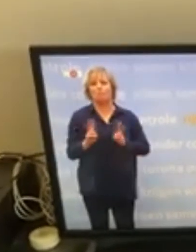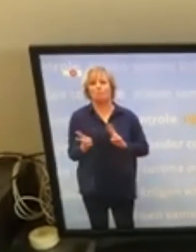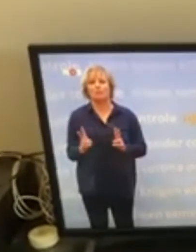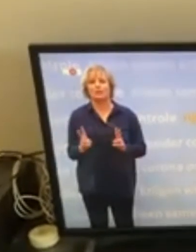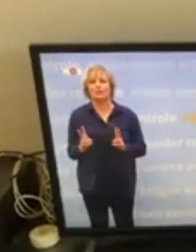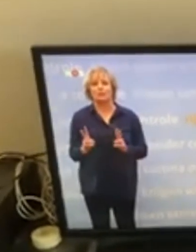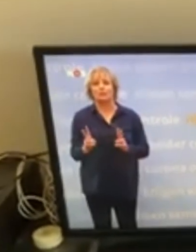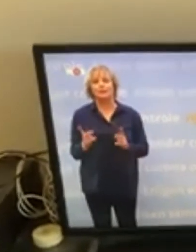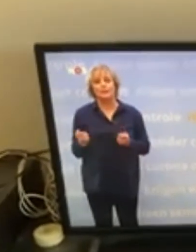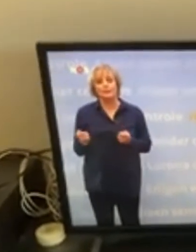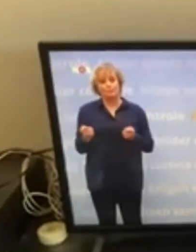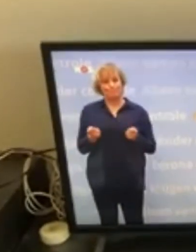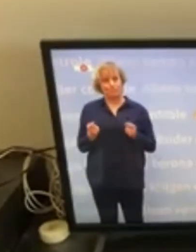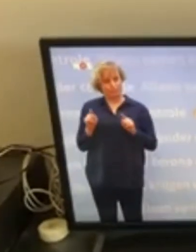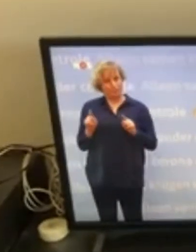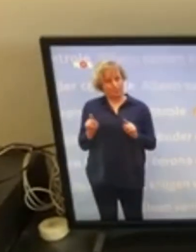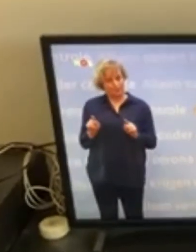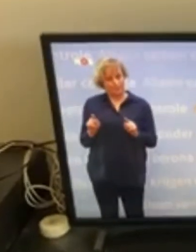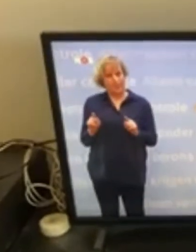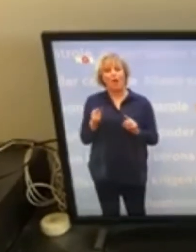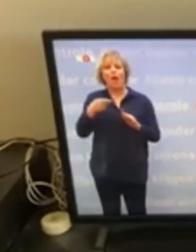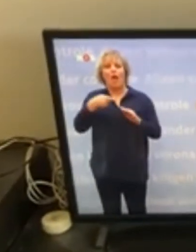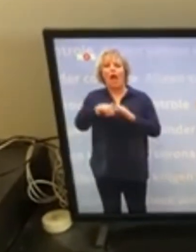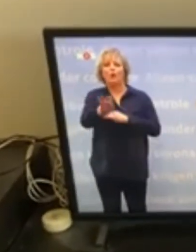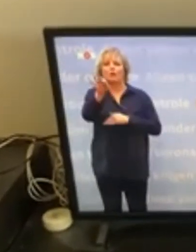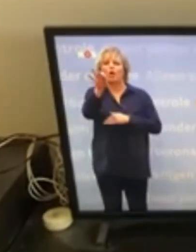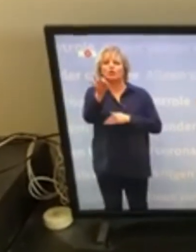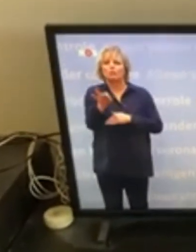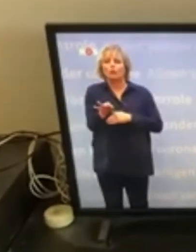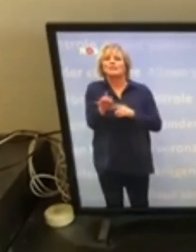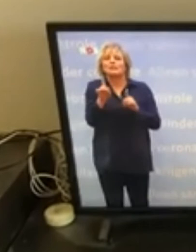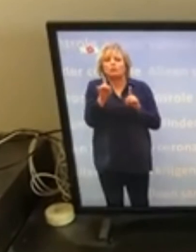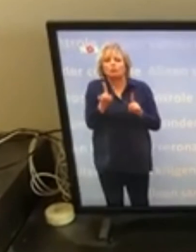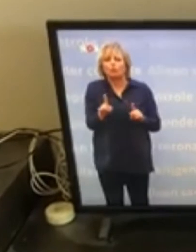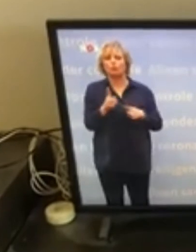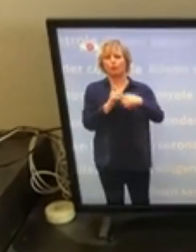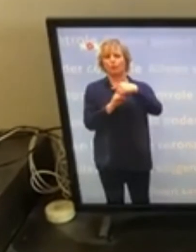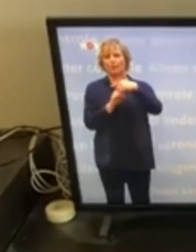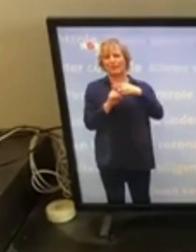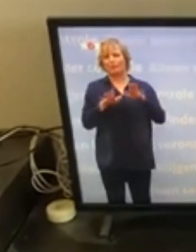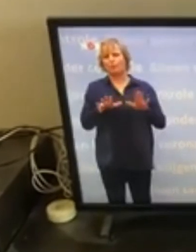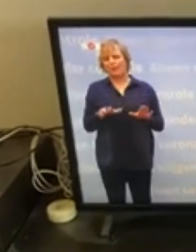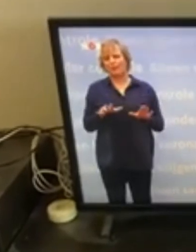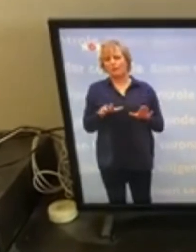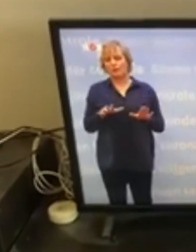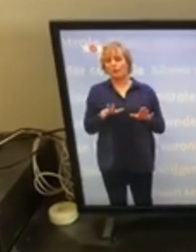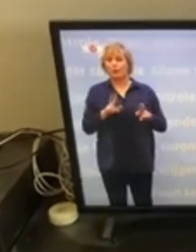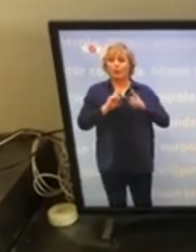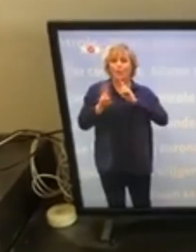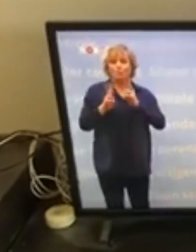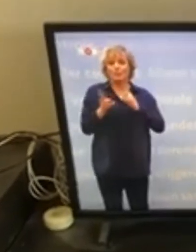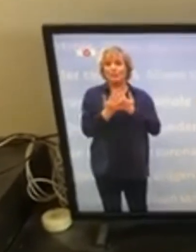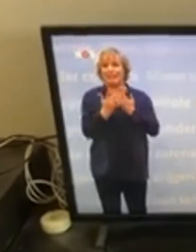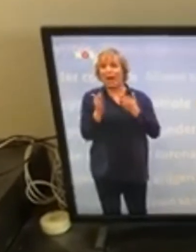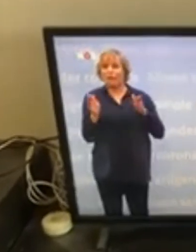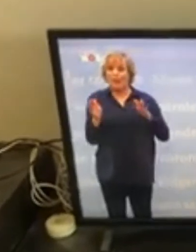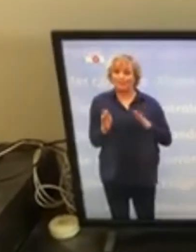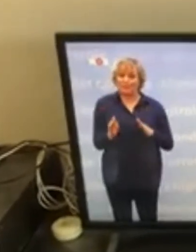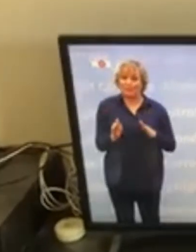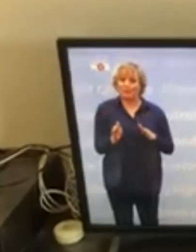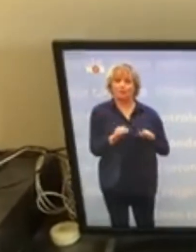golf aankunnen, dan moet onze uitgangspositie zo gunstig mogelijk zijn. Minder mensen besmet, minder bedden